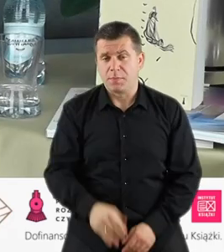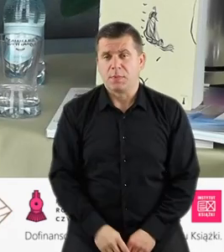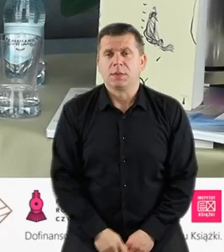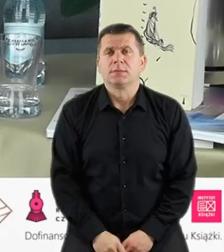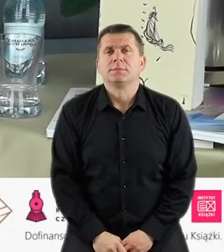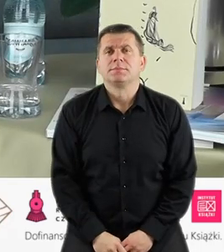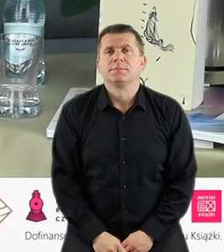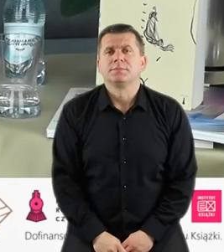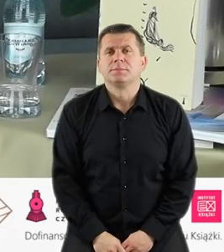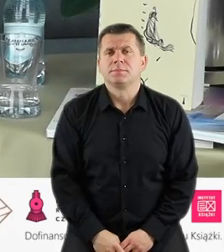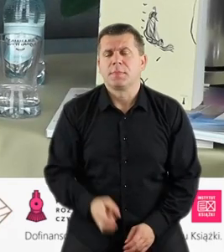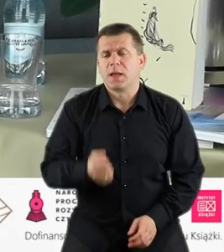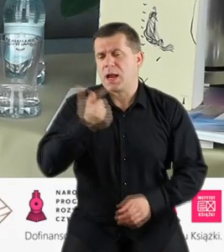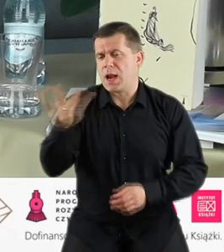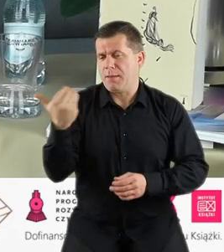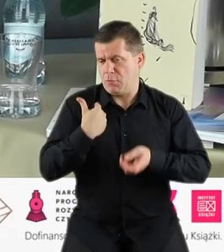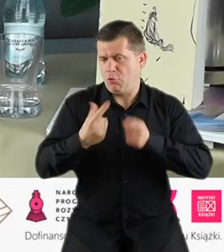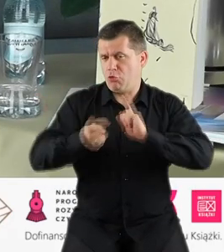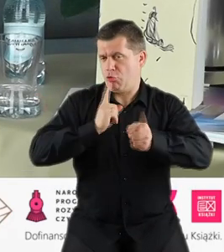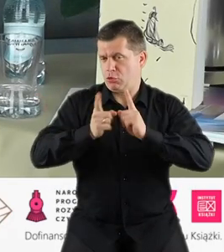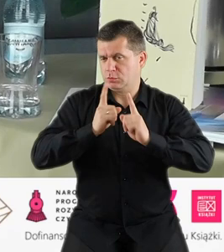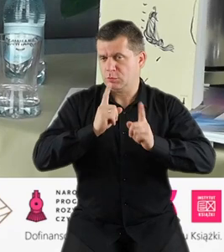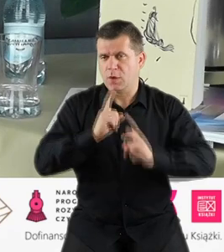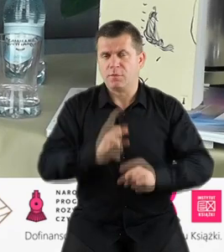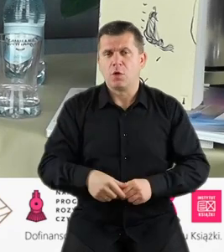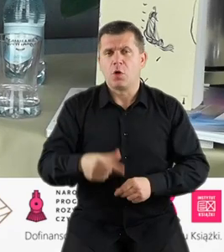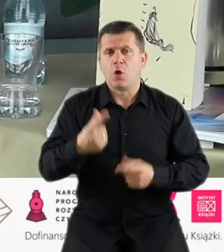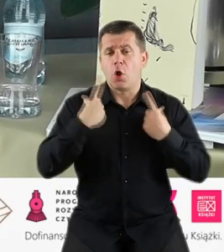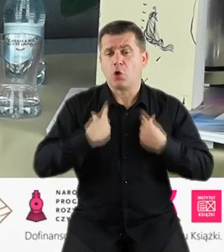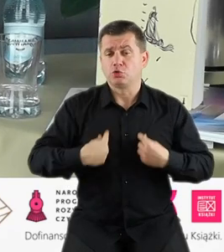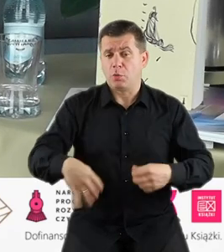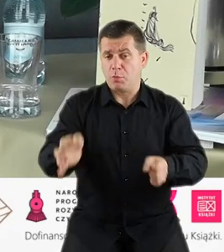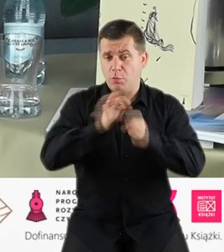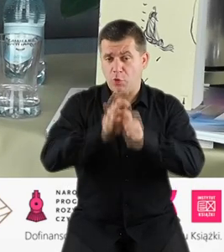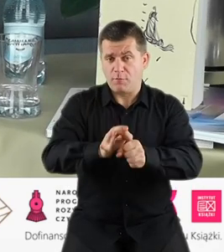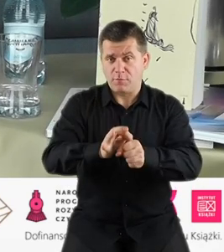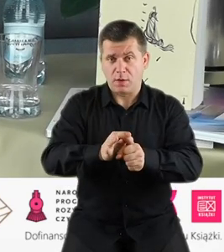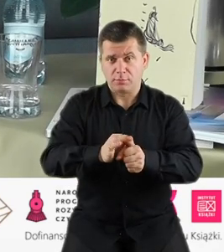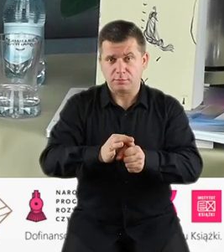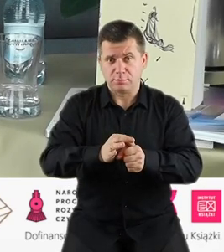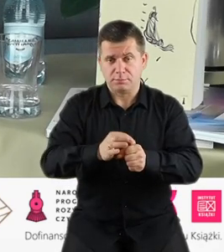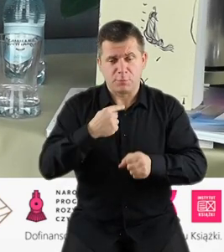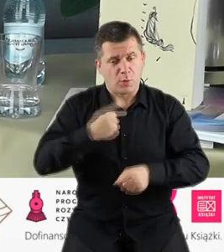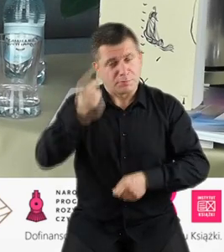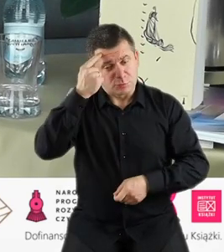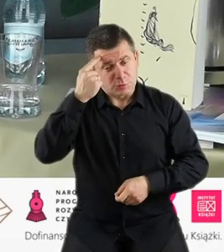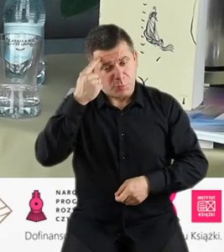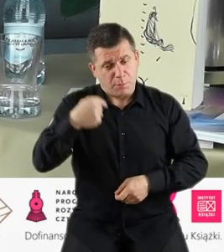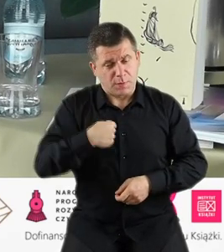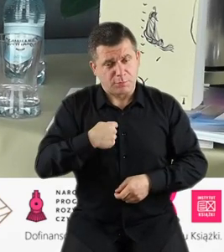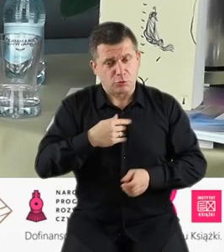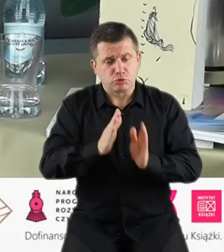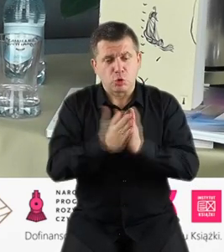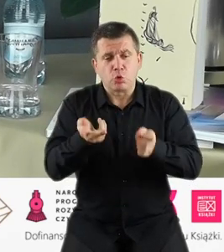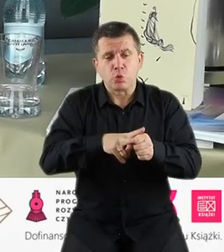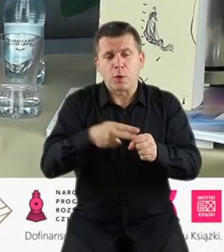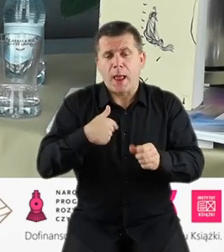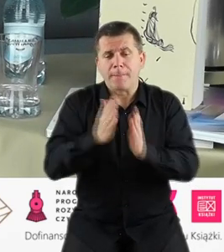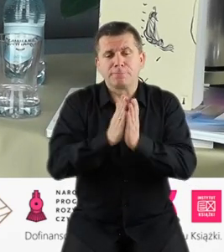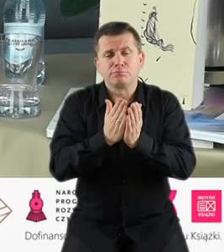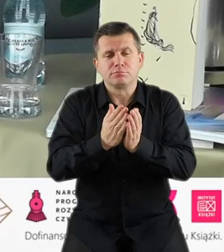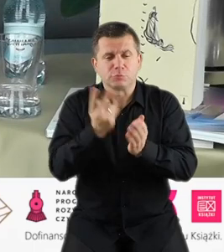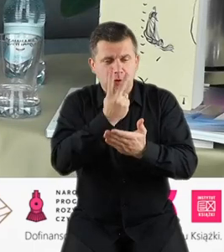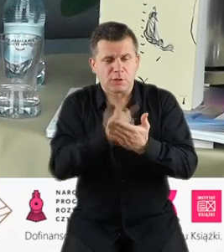tak w kilku rozmowach, że osoba prowadząca przypominała mi książkę, którą przeczytałam, a ja o niej